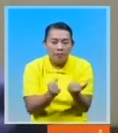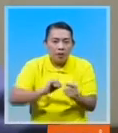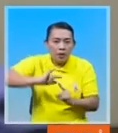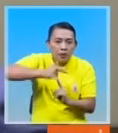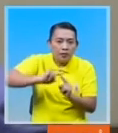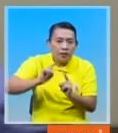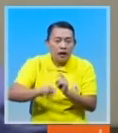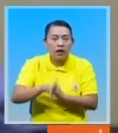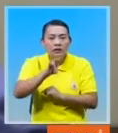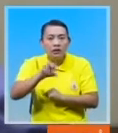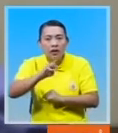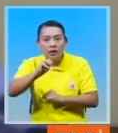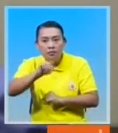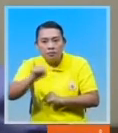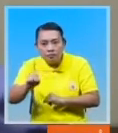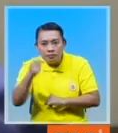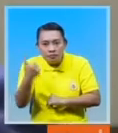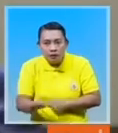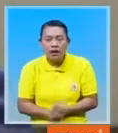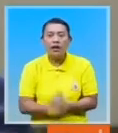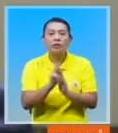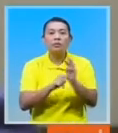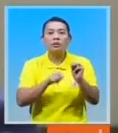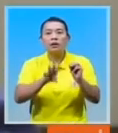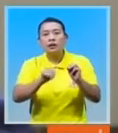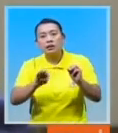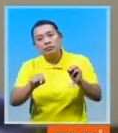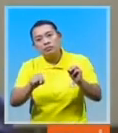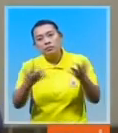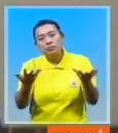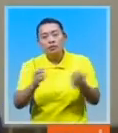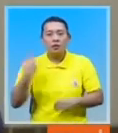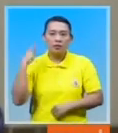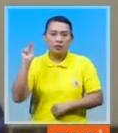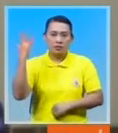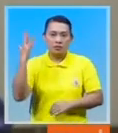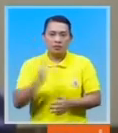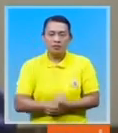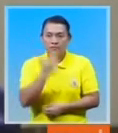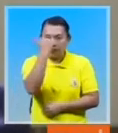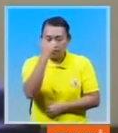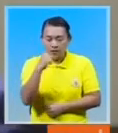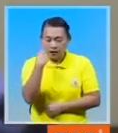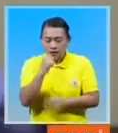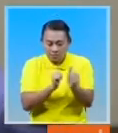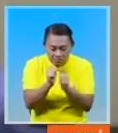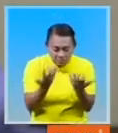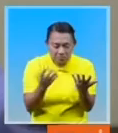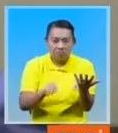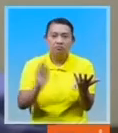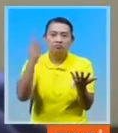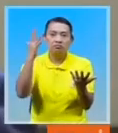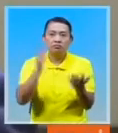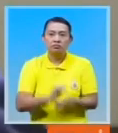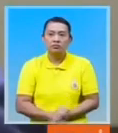.44 ครั้งที่ออกมาเนี่ยก็จะไม่มีค่าเลยเพราะว่าจะไม่มีใครเข้ามาประมูลขึ้น700อันนี้